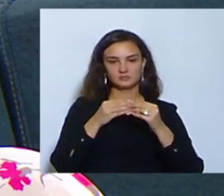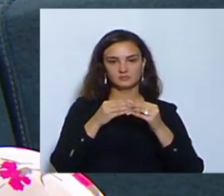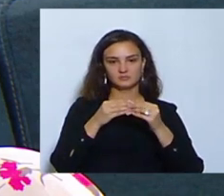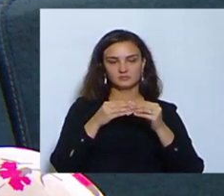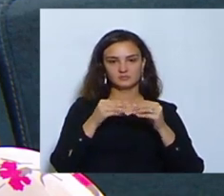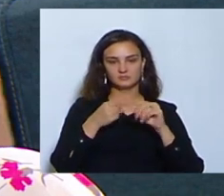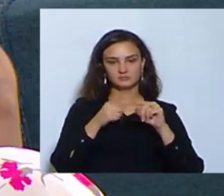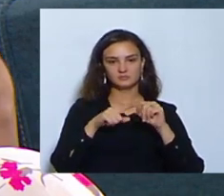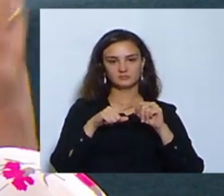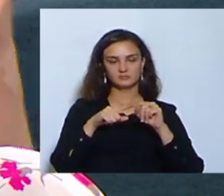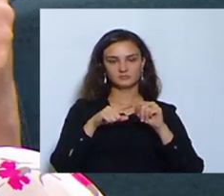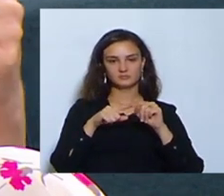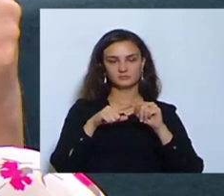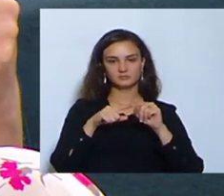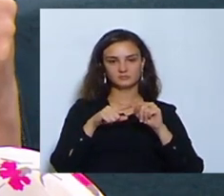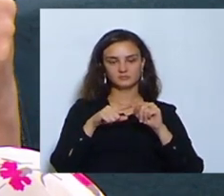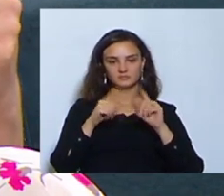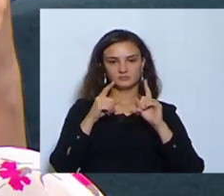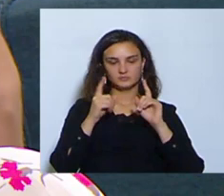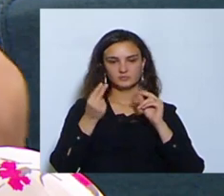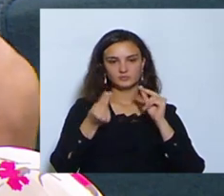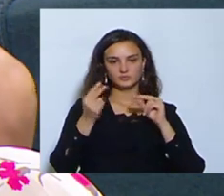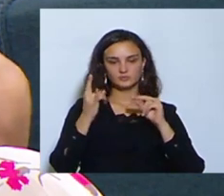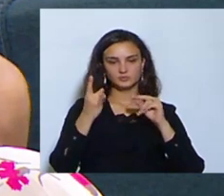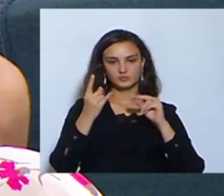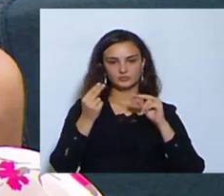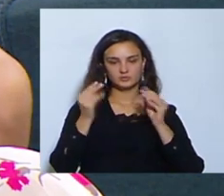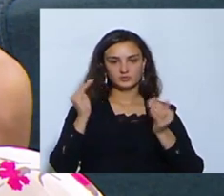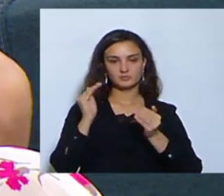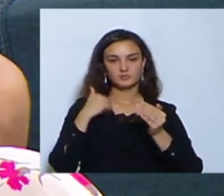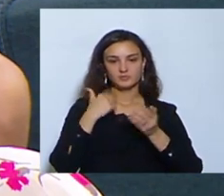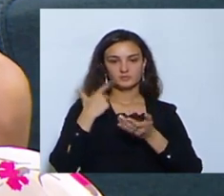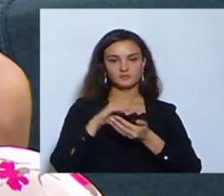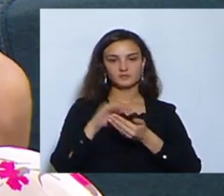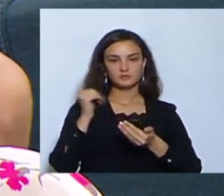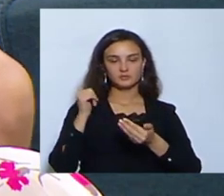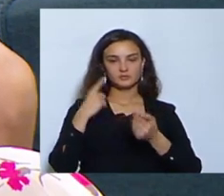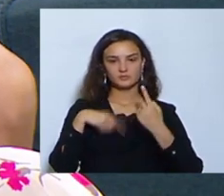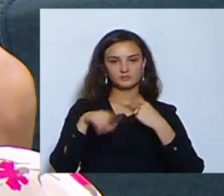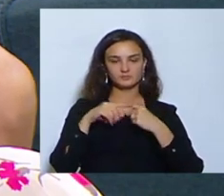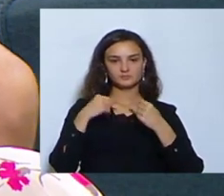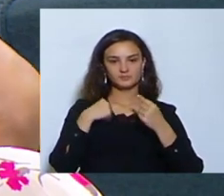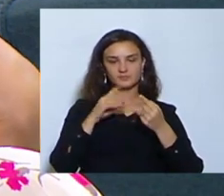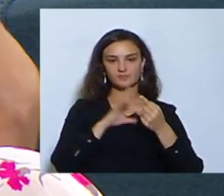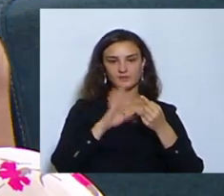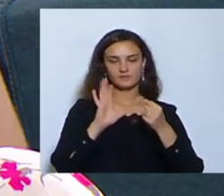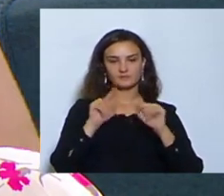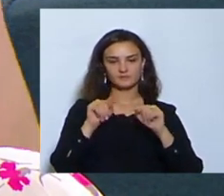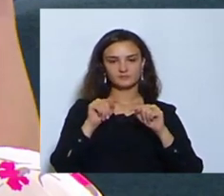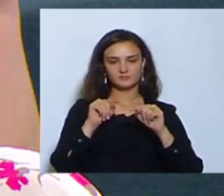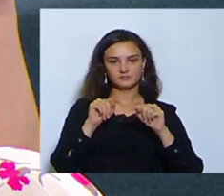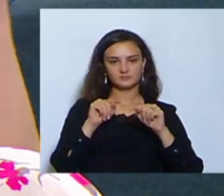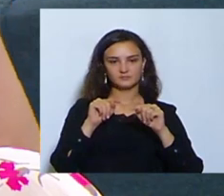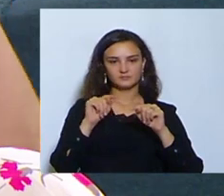სტანდარტები, რომელიც თუნდაც თოჯინები, მოდით გავიხსენოთ, როგორი თოჯინებით გავიზარდოთ ჩვენ, ჩვენი თაობა. ჩვენ არ ყავდა, არ